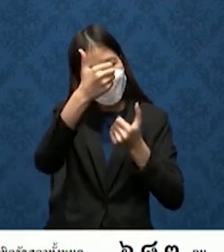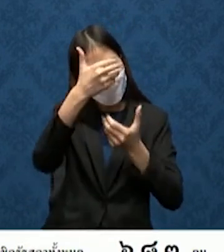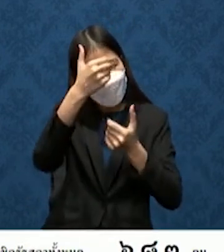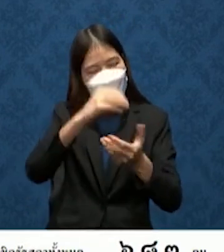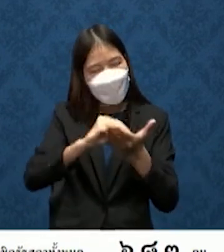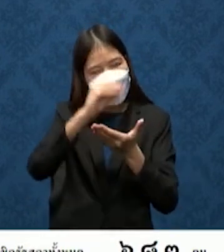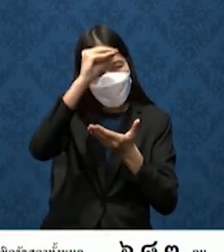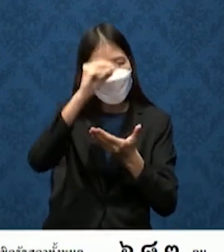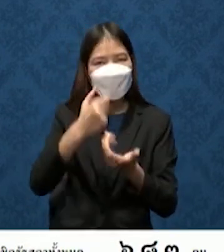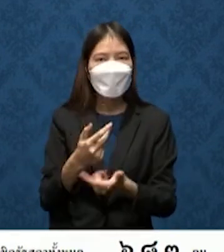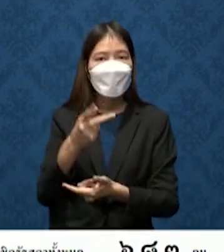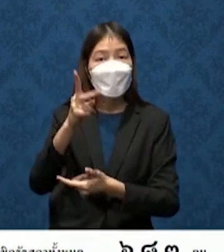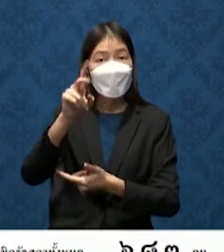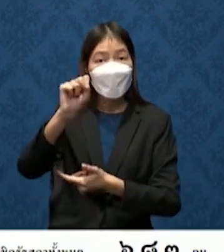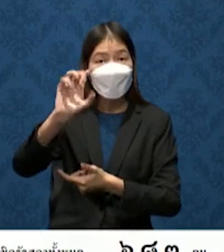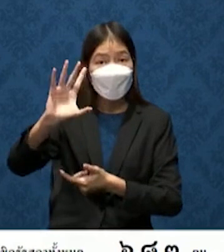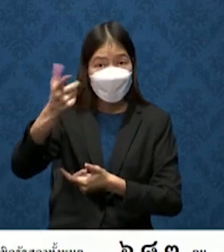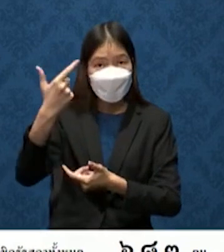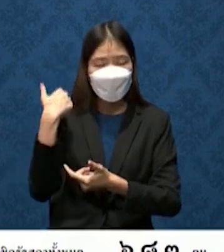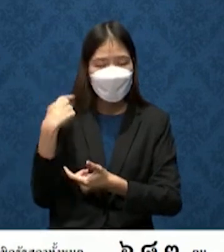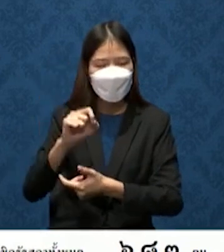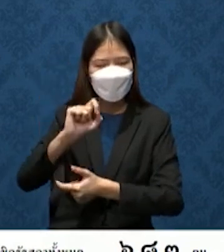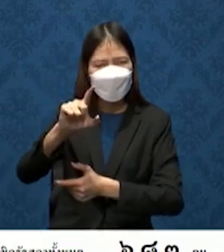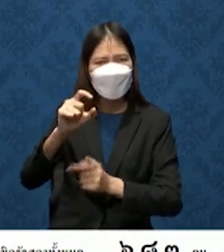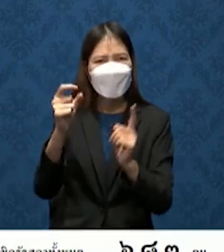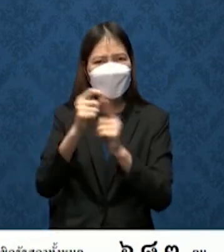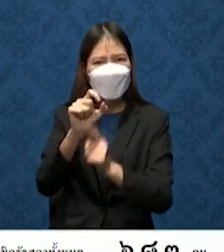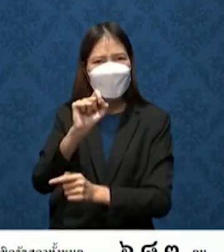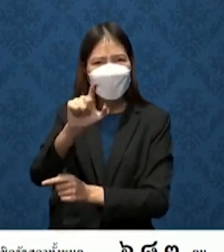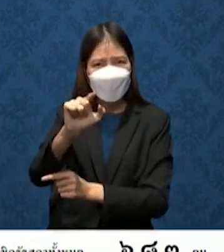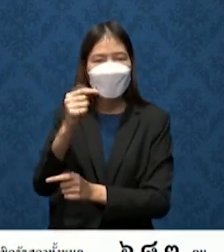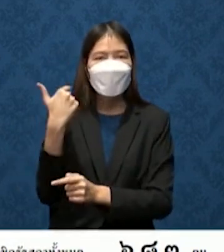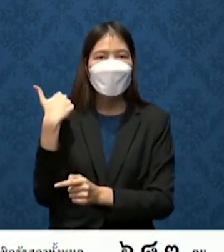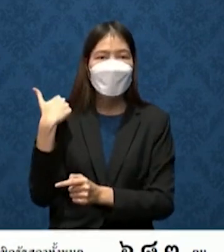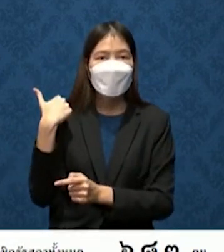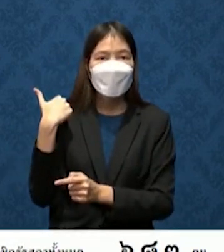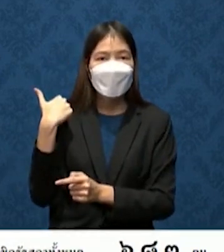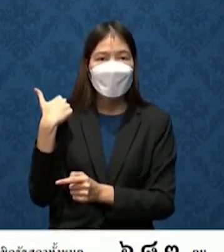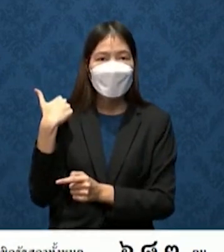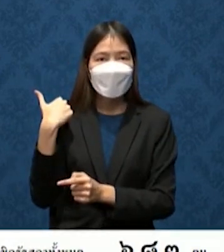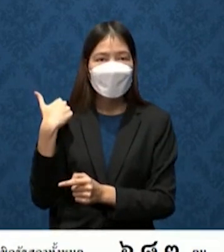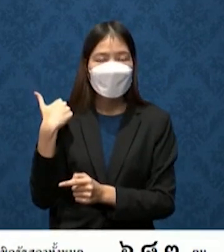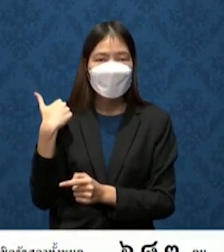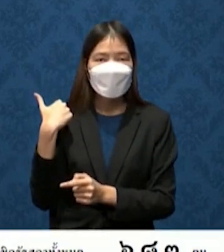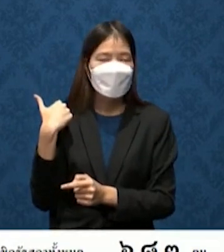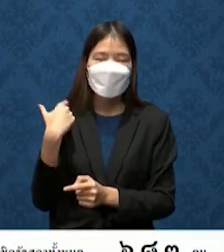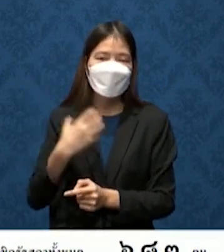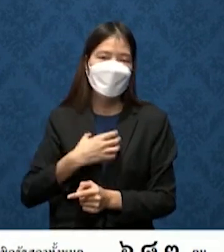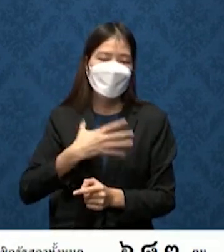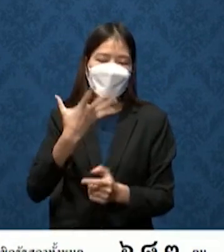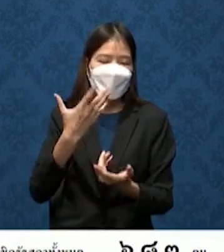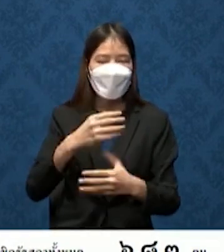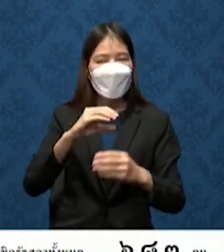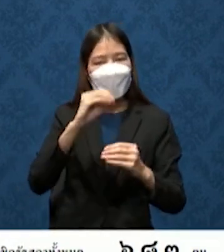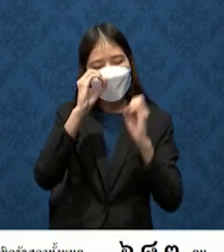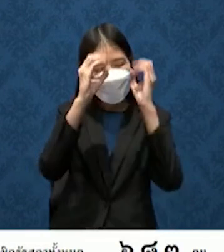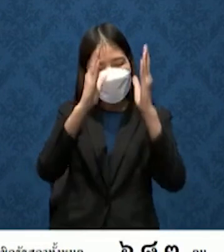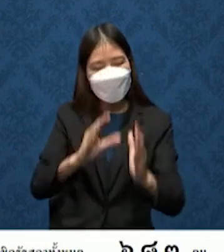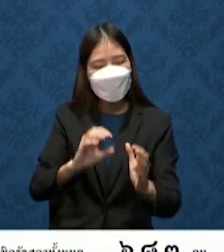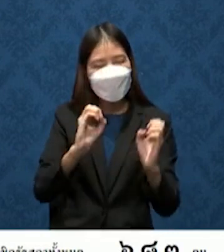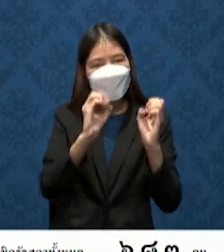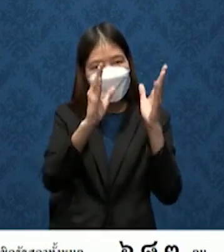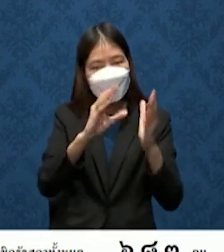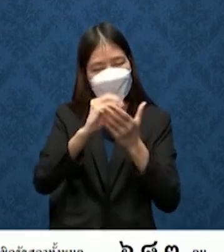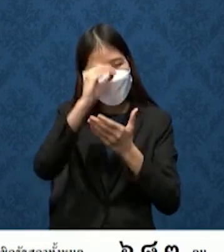โน๊ทแต่เมื่อควรสชอเข้ามา,แลมีคำสั่งเนี้ย ทำให้ไม่มีใครอยากจะเรียนครูเมอก่ 5